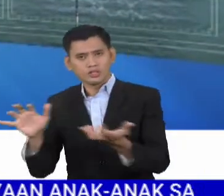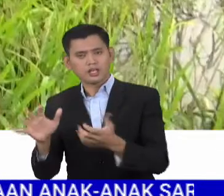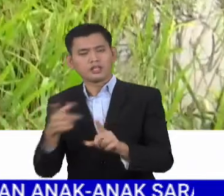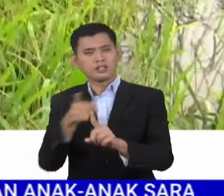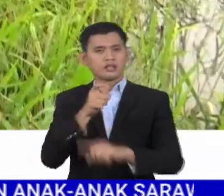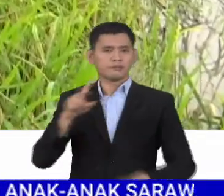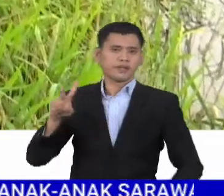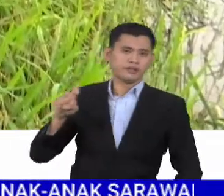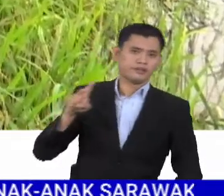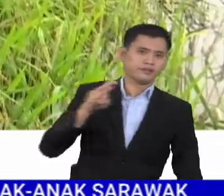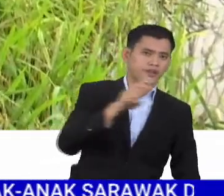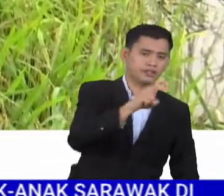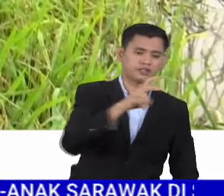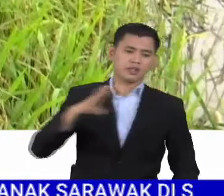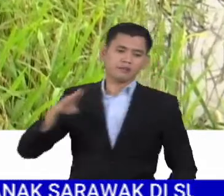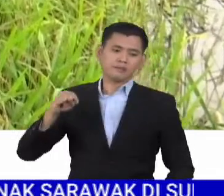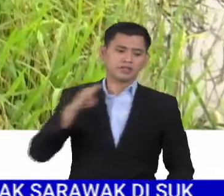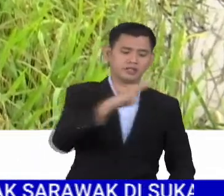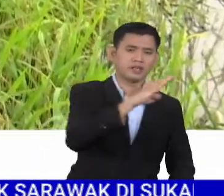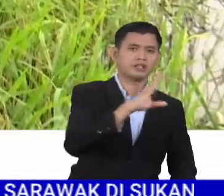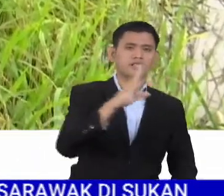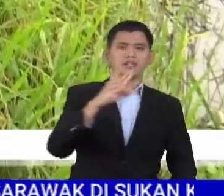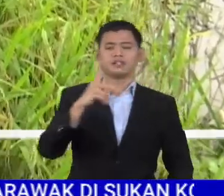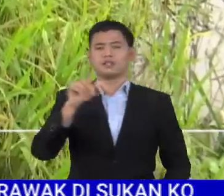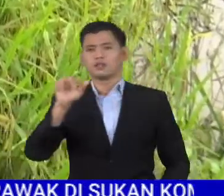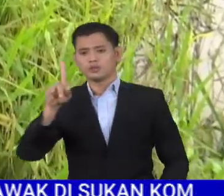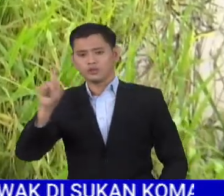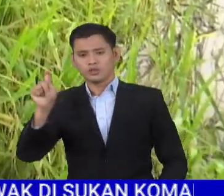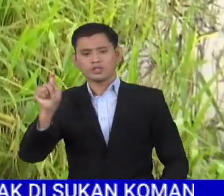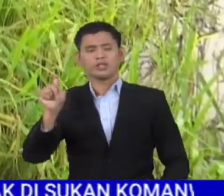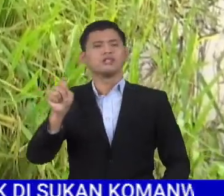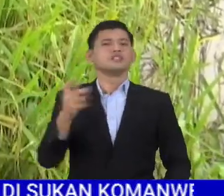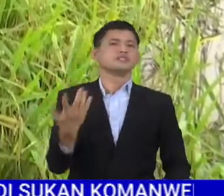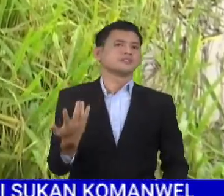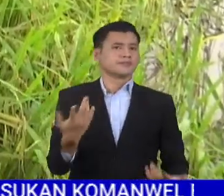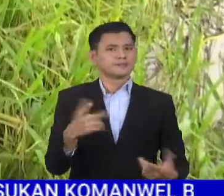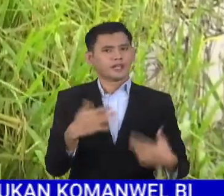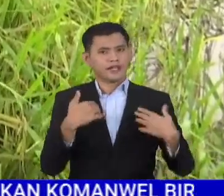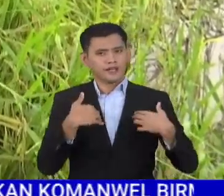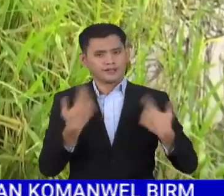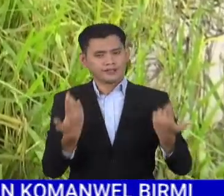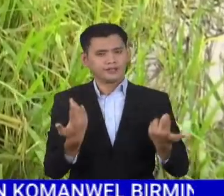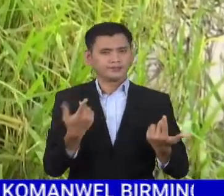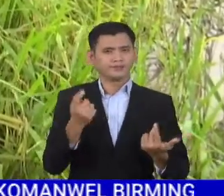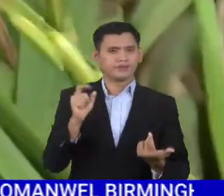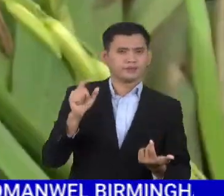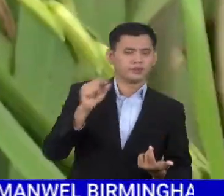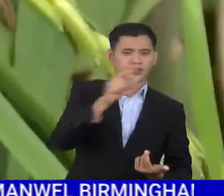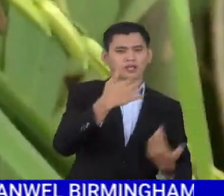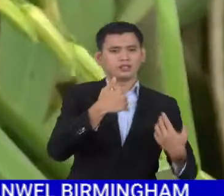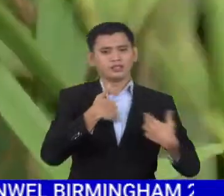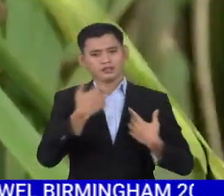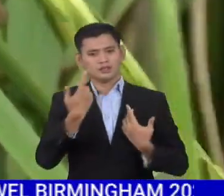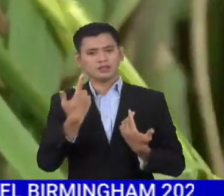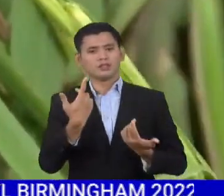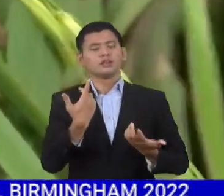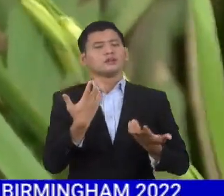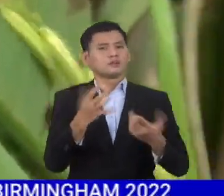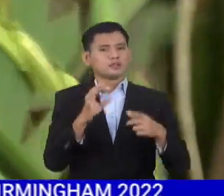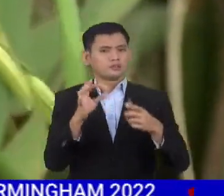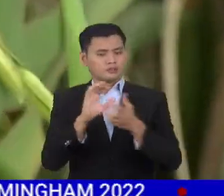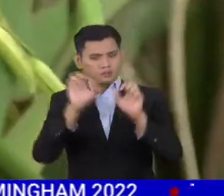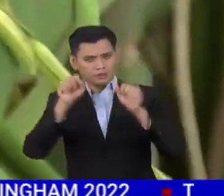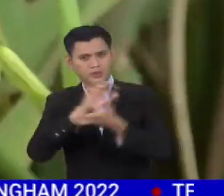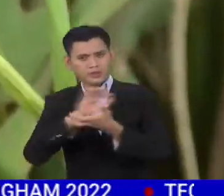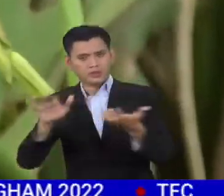kulit kebanyakan padi terkesan akibat Serangan serangga benar perang yang mengakibatkan pengisian padi tidak pernah sekaligus